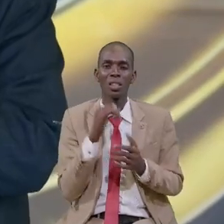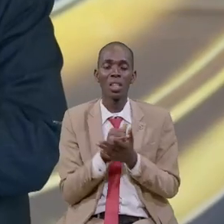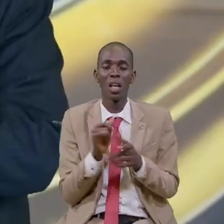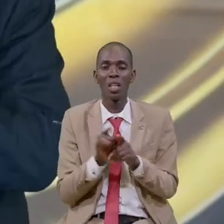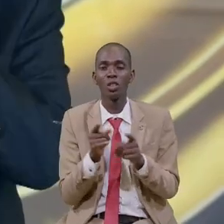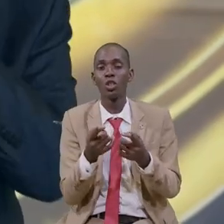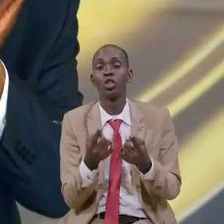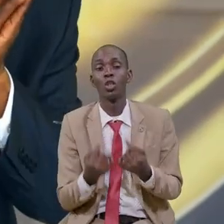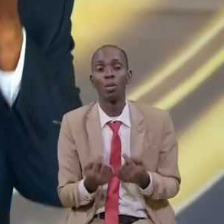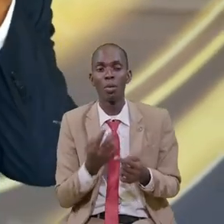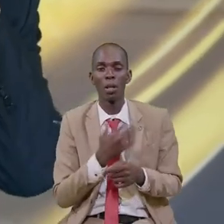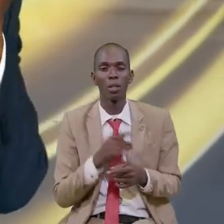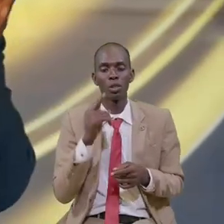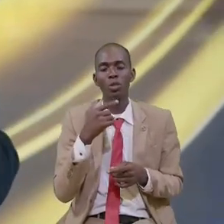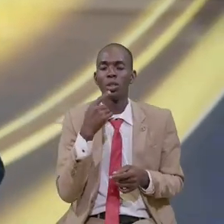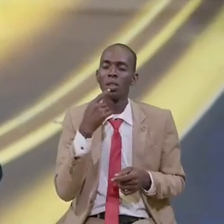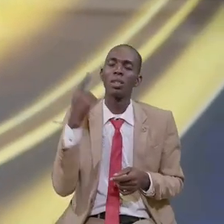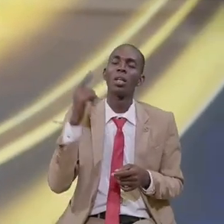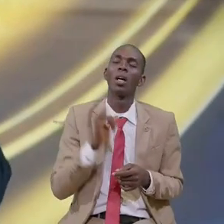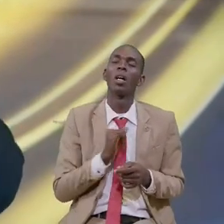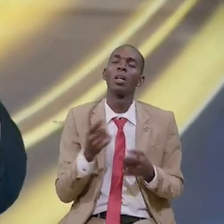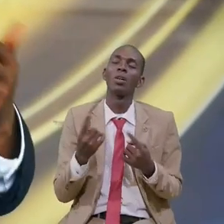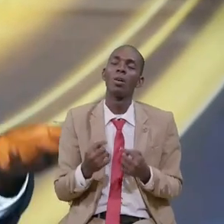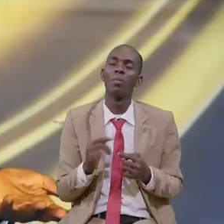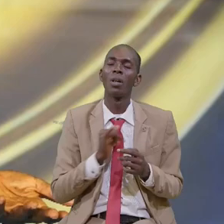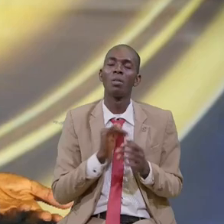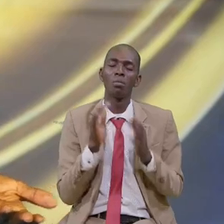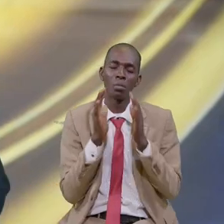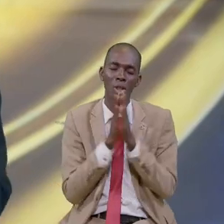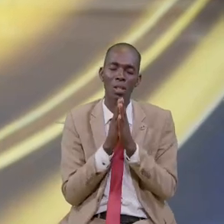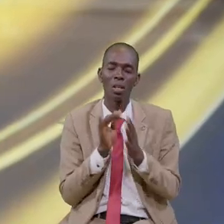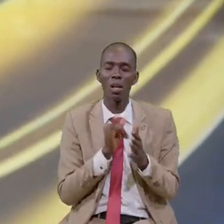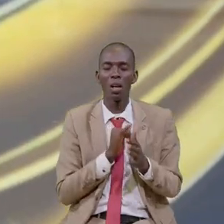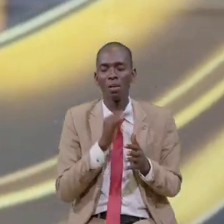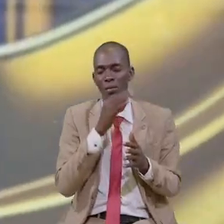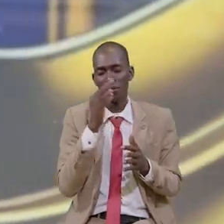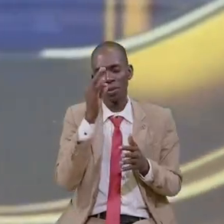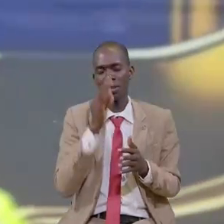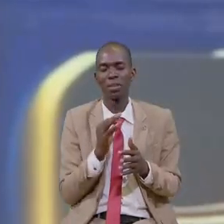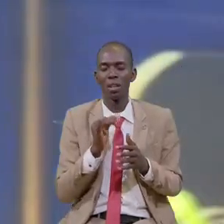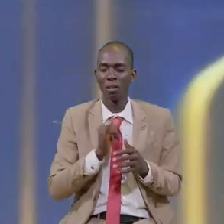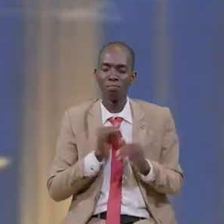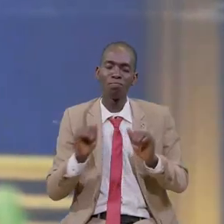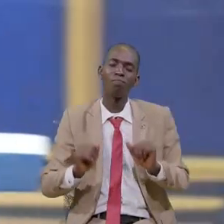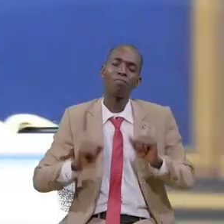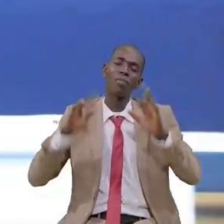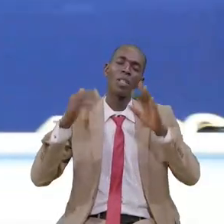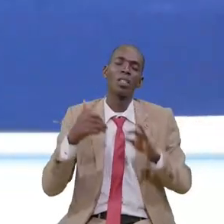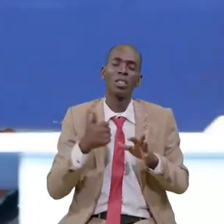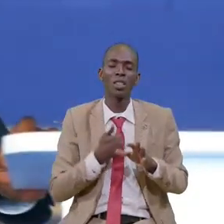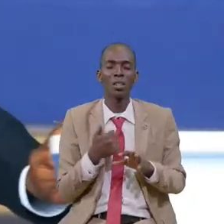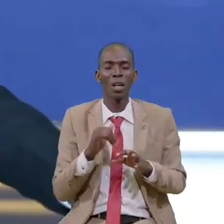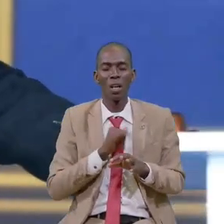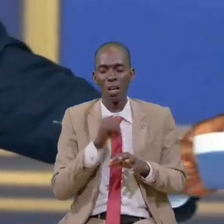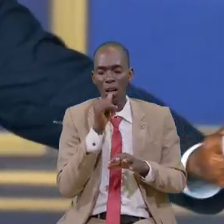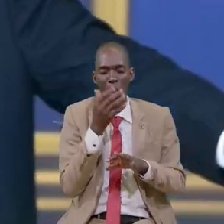je viens, je prie, je jeûne, je me dévoue, et je plaide pour ceci